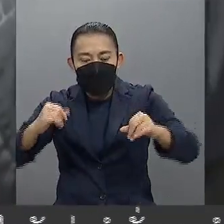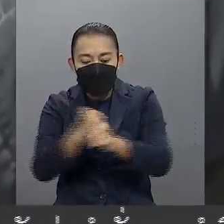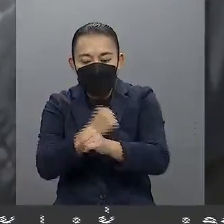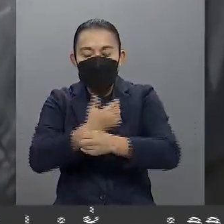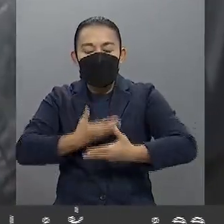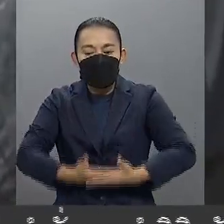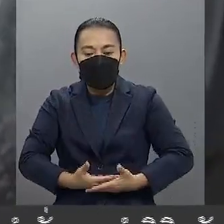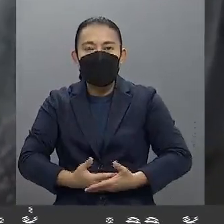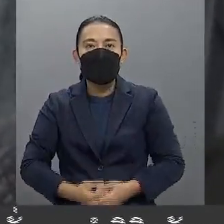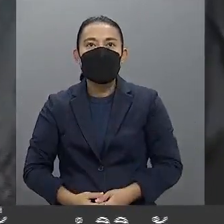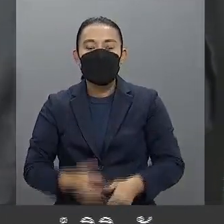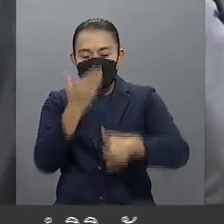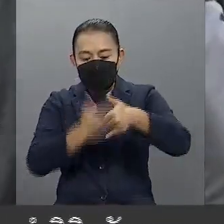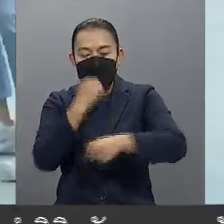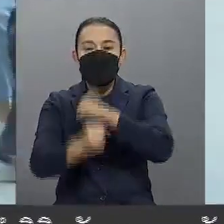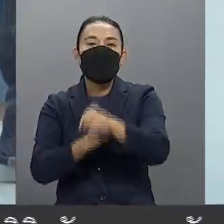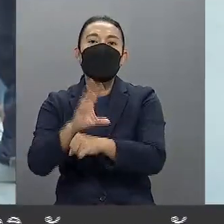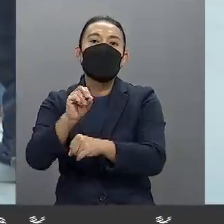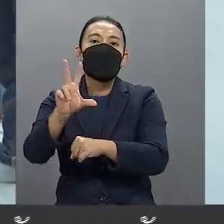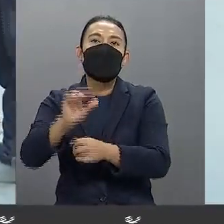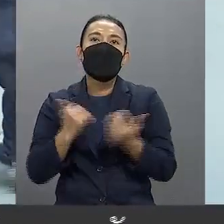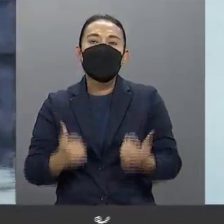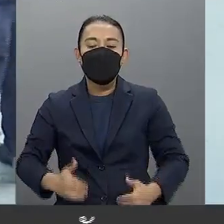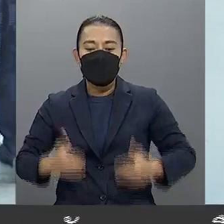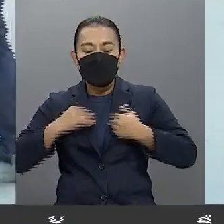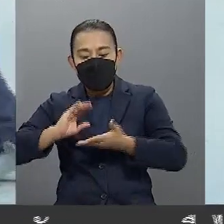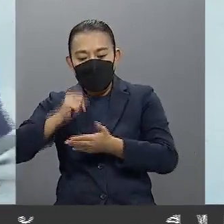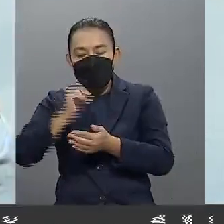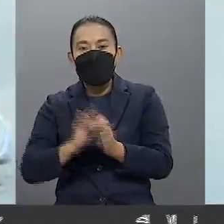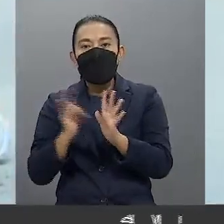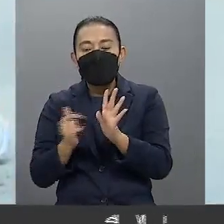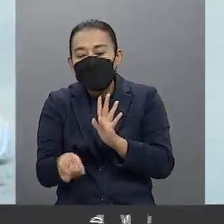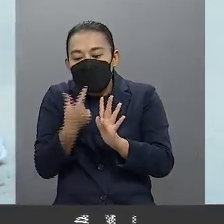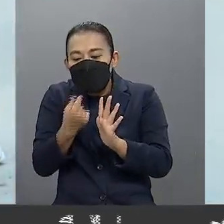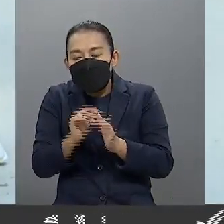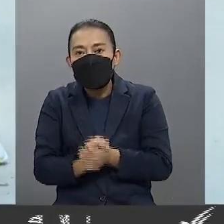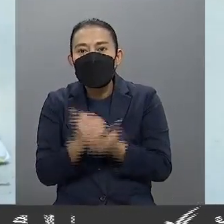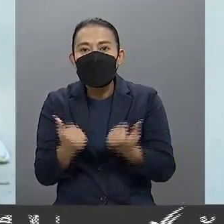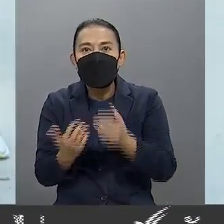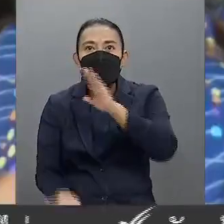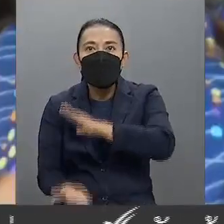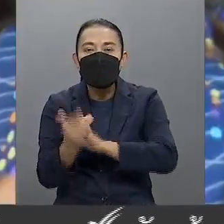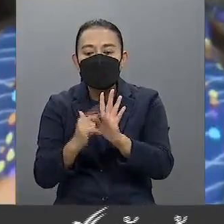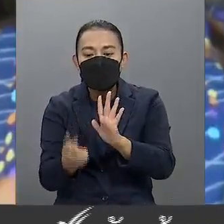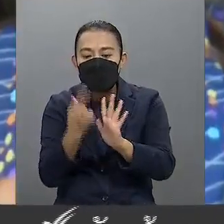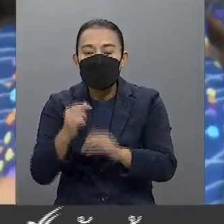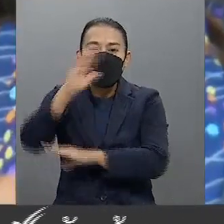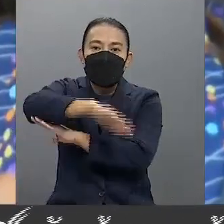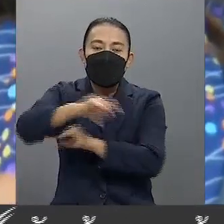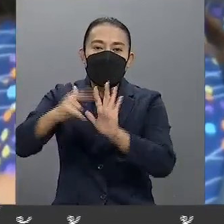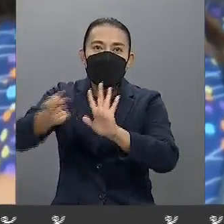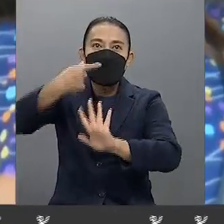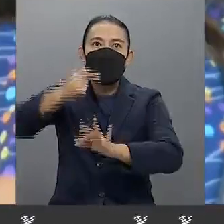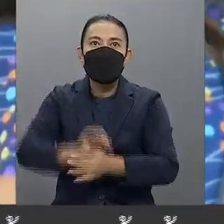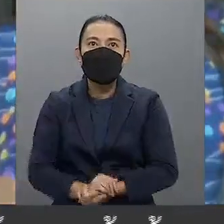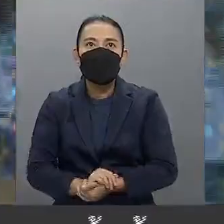วันนี้ดีขึ้นมากจากเคยกินยาเป็นกำมือเหลือเช้าเม็ดเย็นเม็ดน้ำหนักเพิ่มแต่รู้สึกว่าคล่องแคล่วกว่า